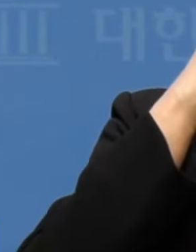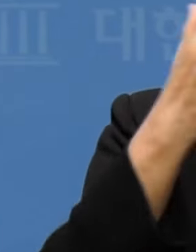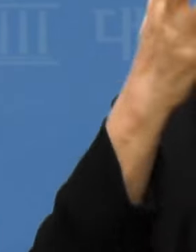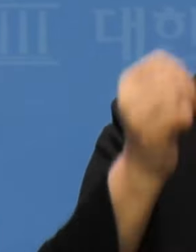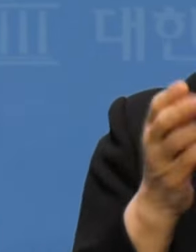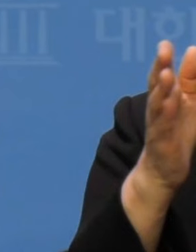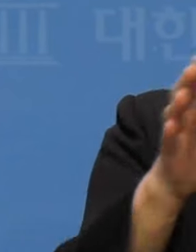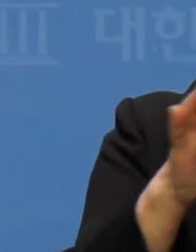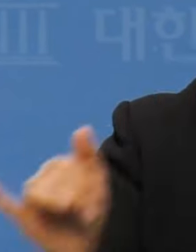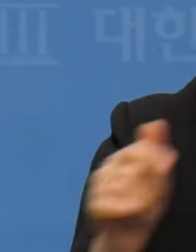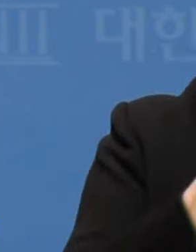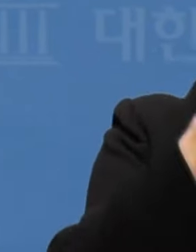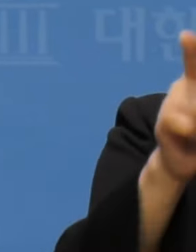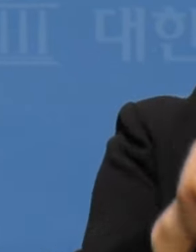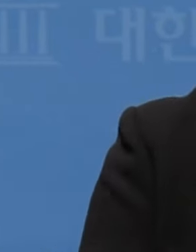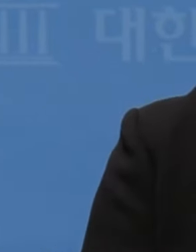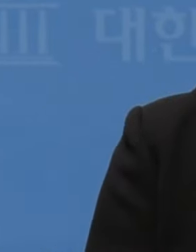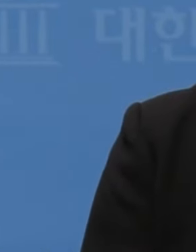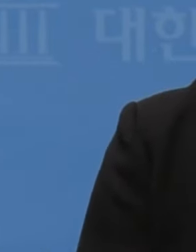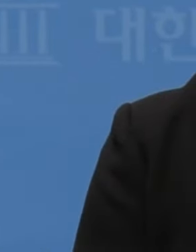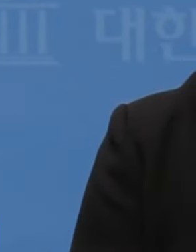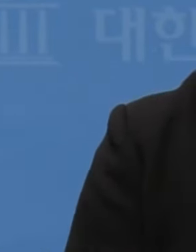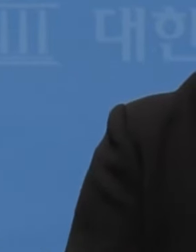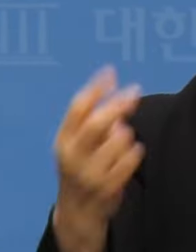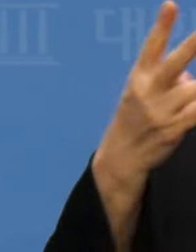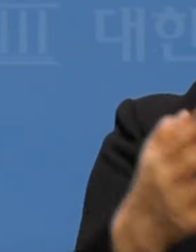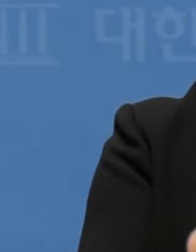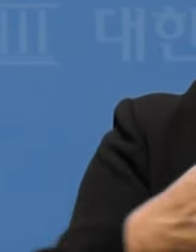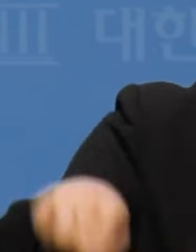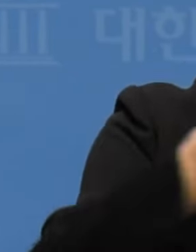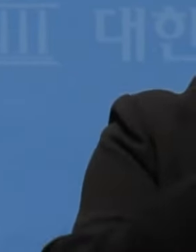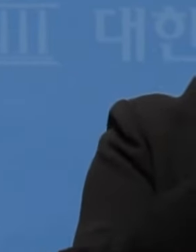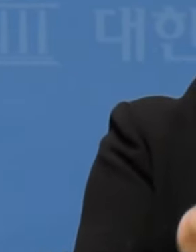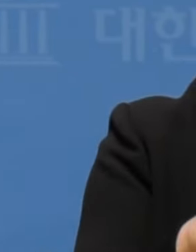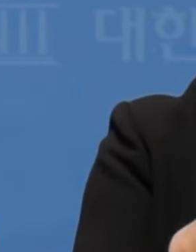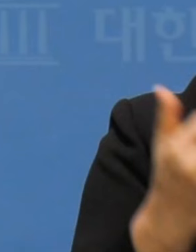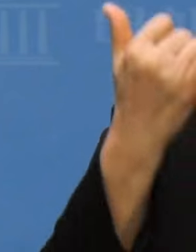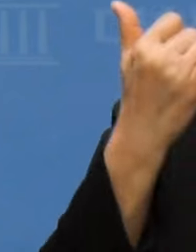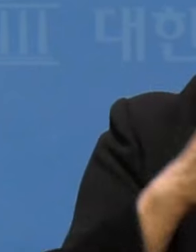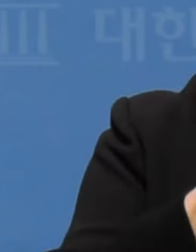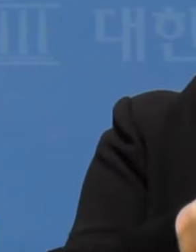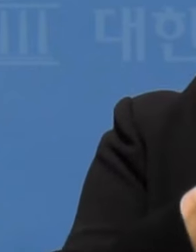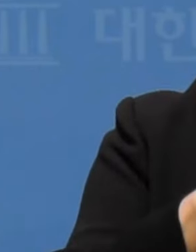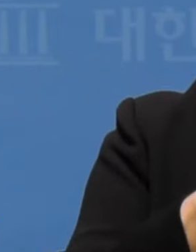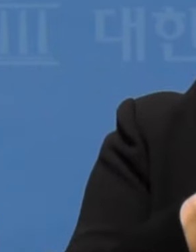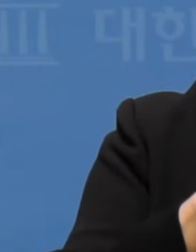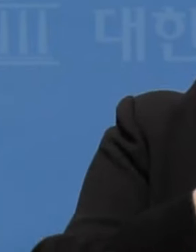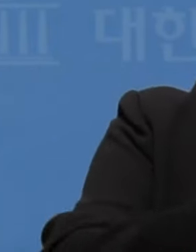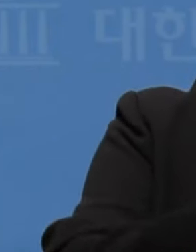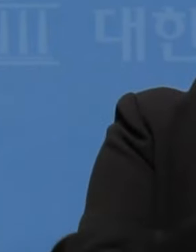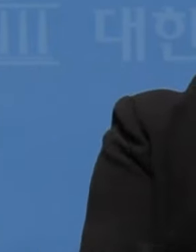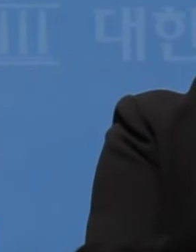많은 전문의들이 주장을 했습니까? 또 이들의 주장이 유튜브에 의해서